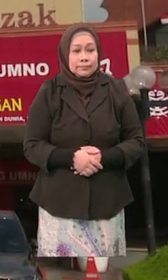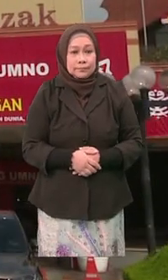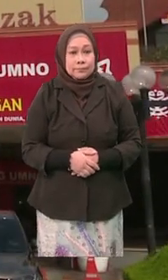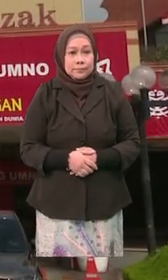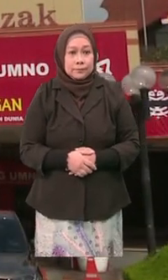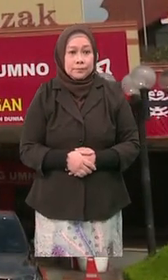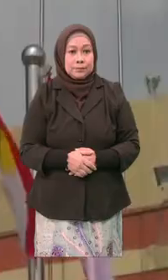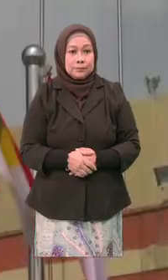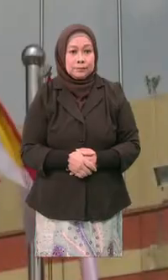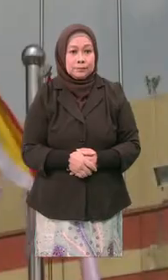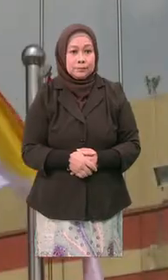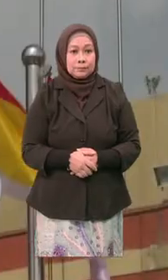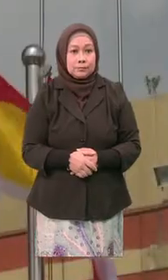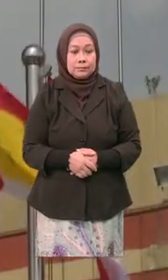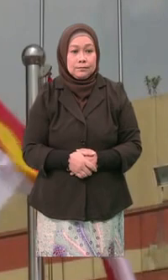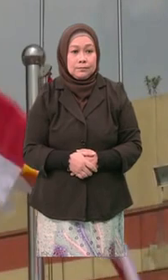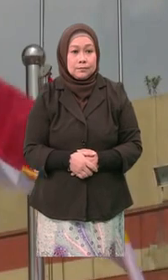hai